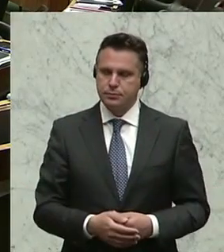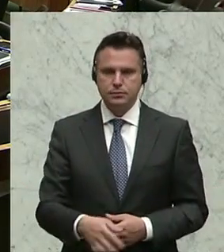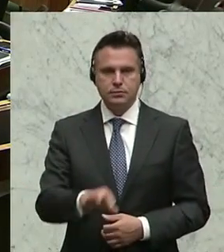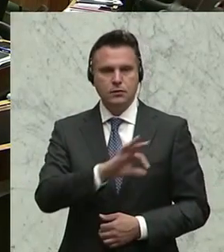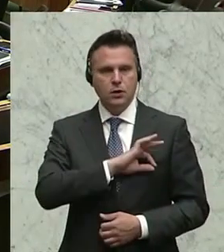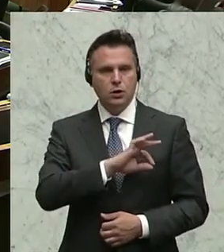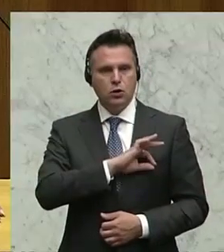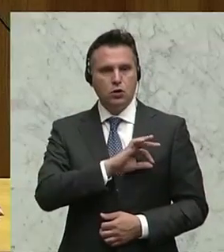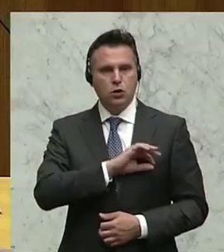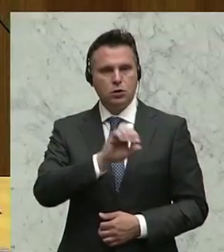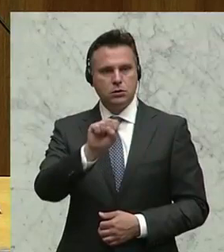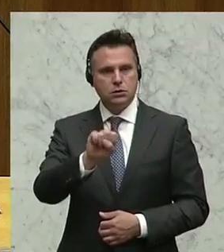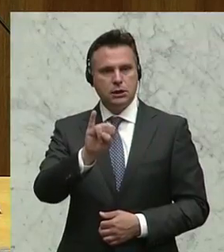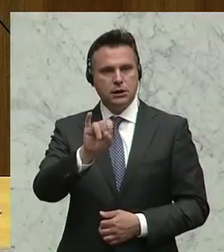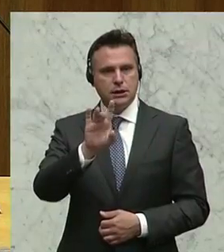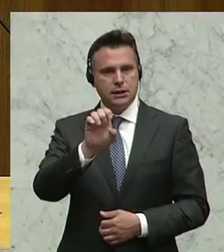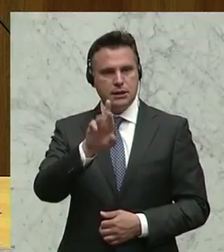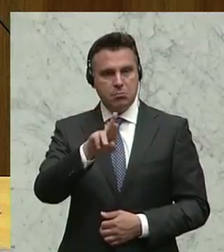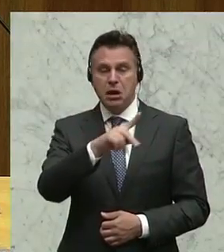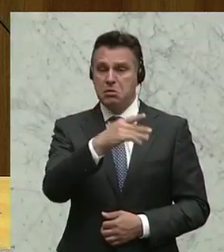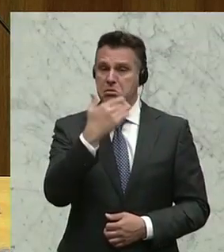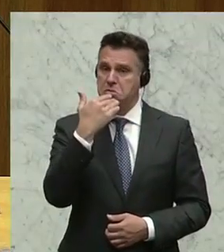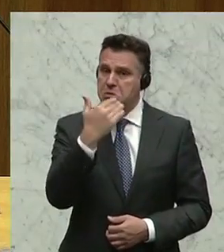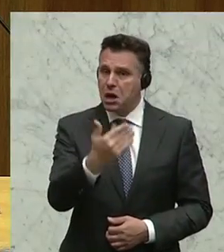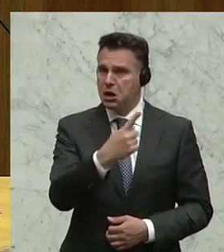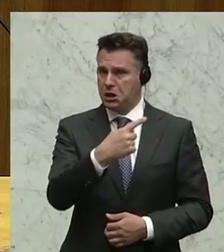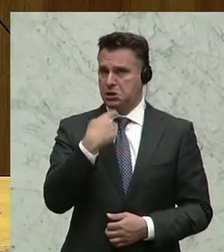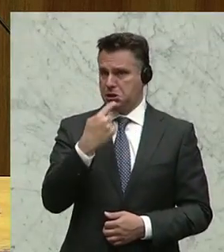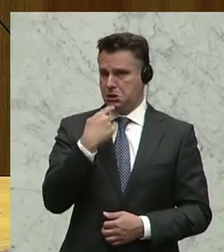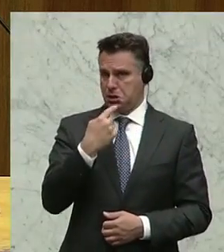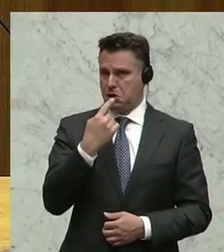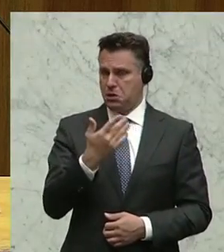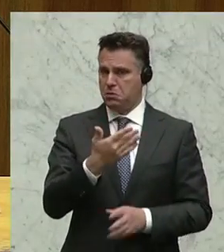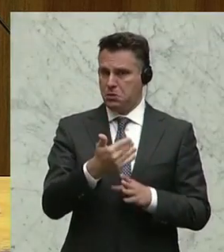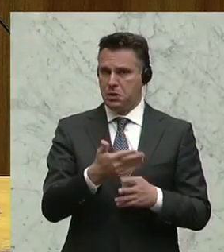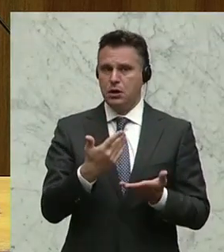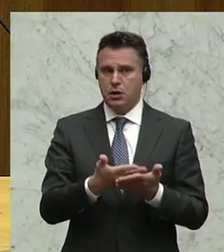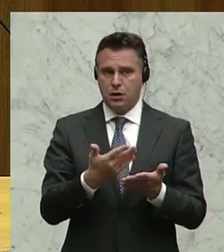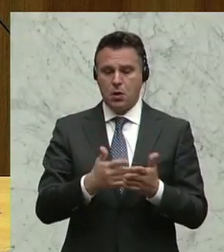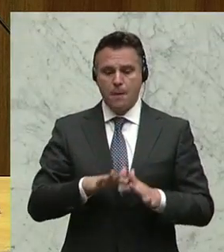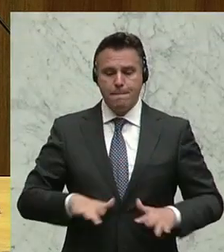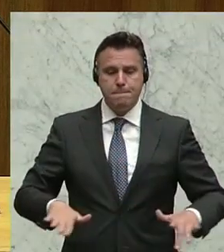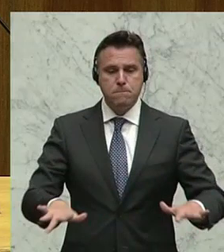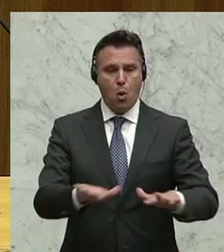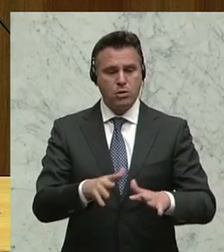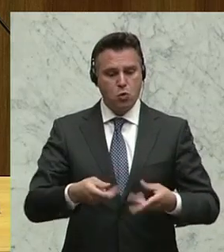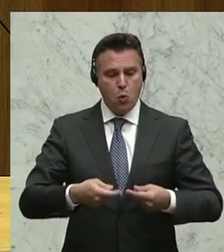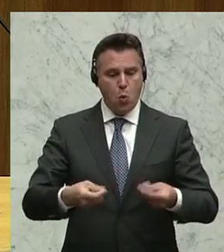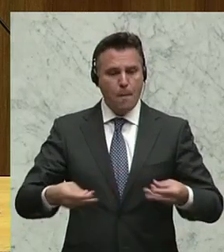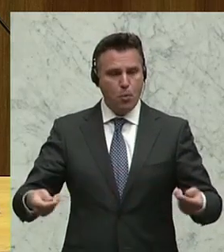Herrn Kollegen Sieber recht herzlich danken für seine Aussage, dass zwar durch die Anreicherung des Bodens mit